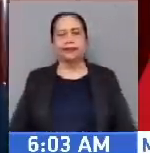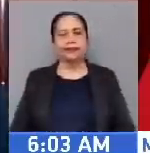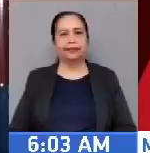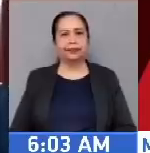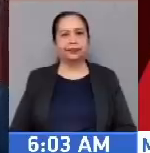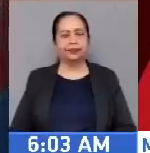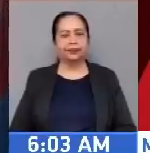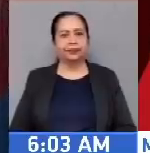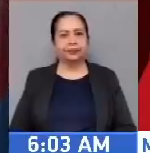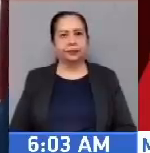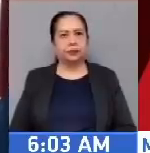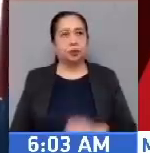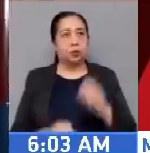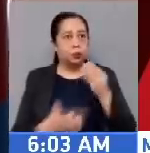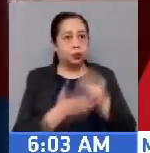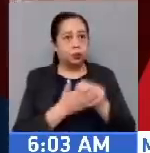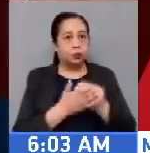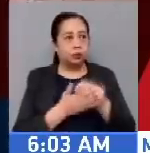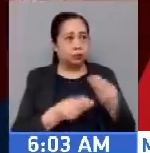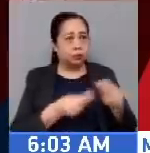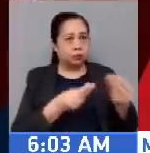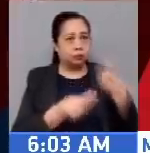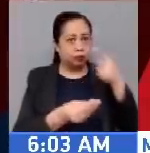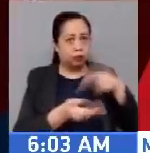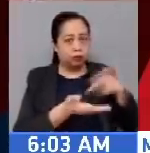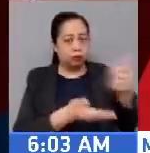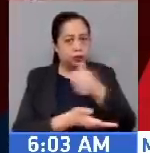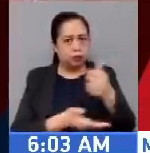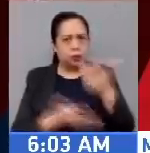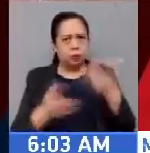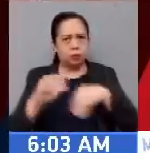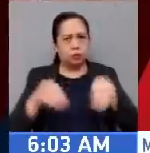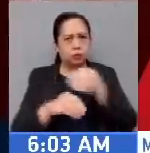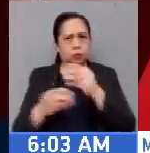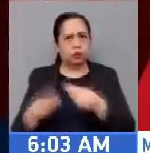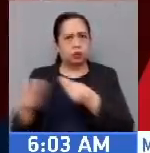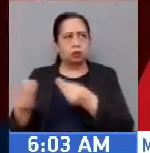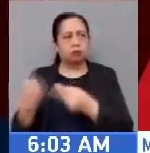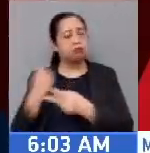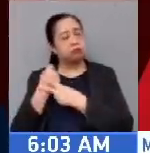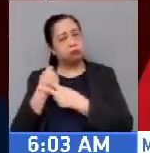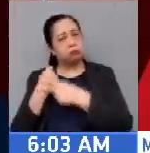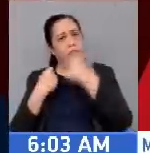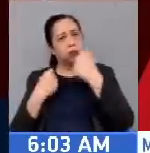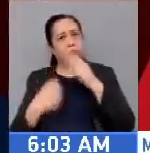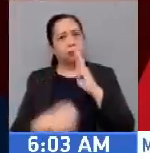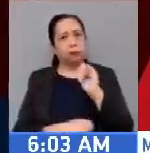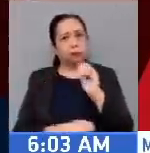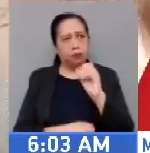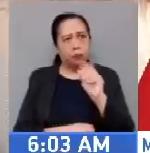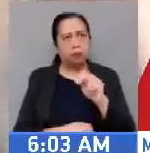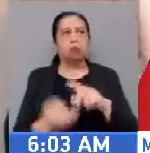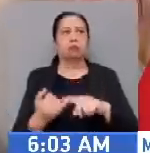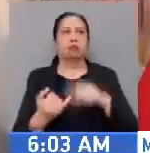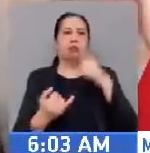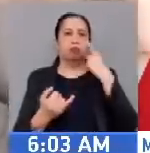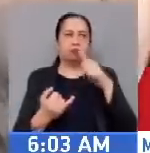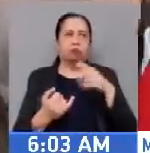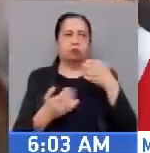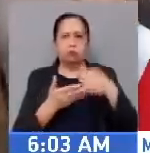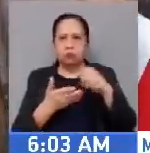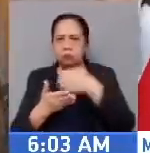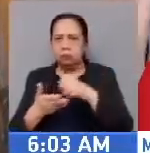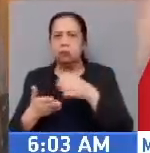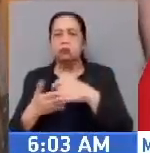sana yung dapat pamasahe na rito? Bali, tinatabi ko na lang para sa baon, para sa mga panggastos. Yung tipid